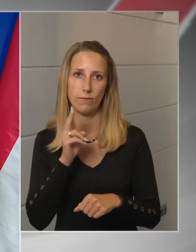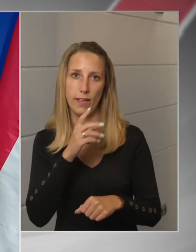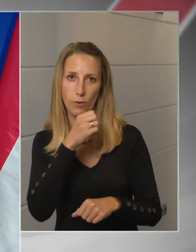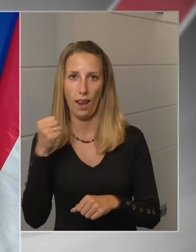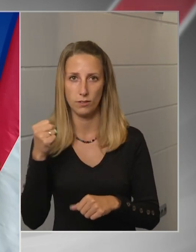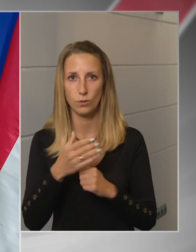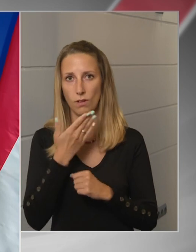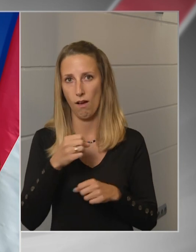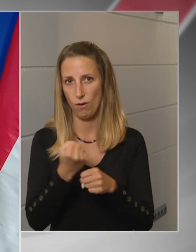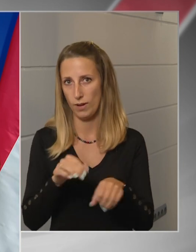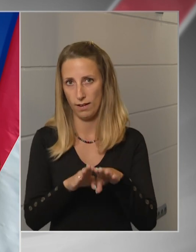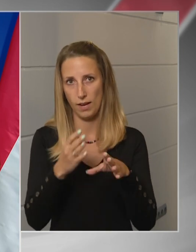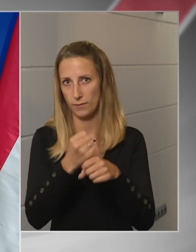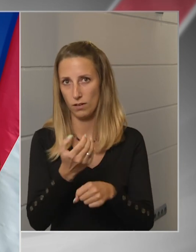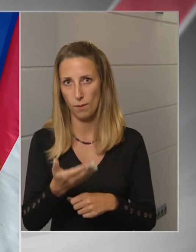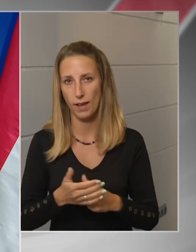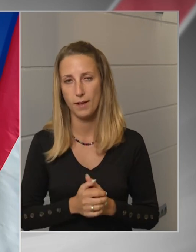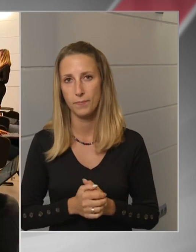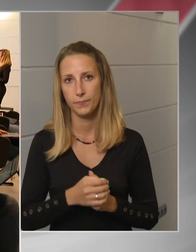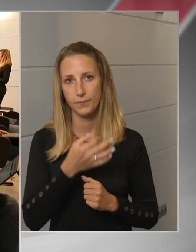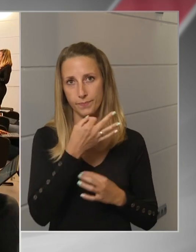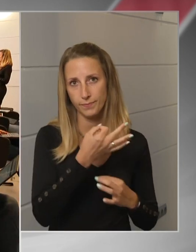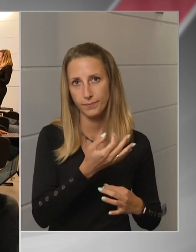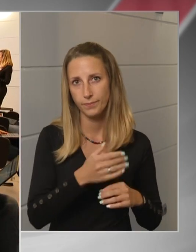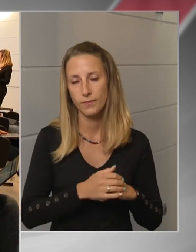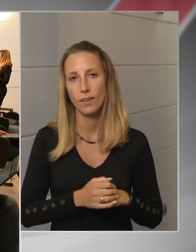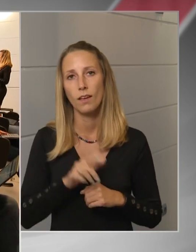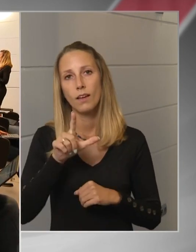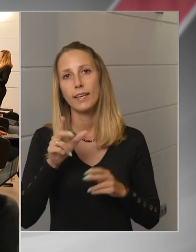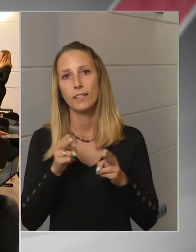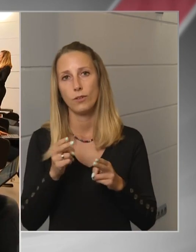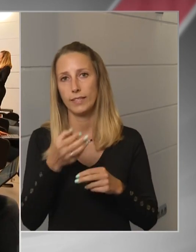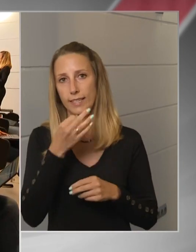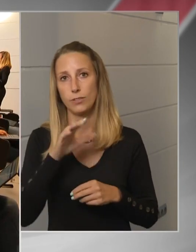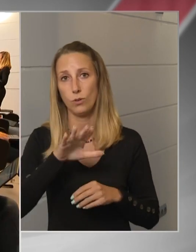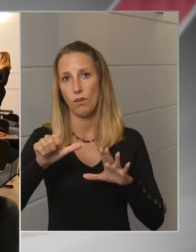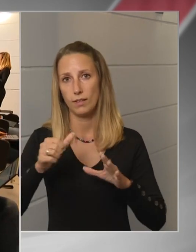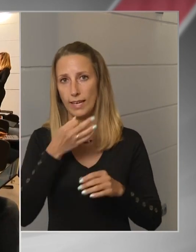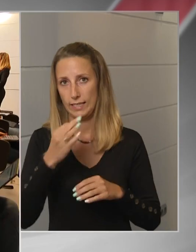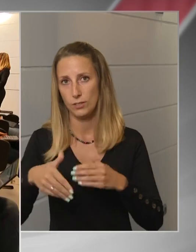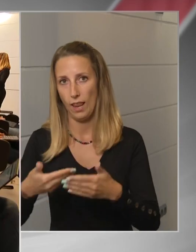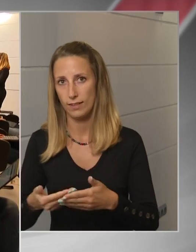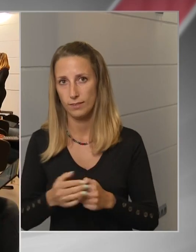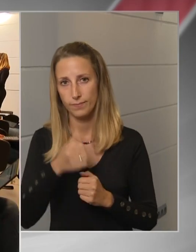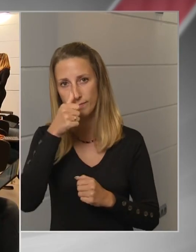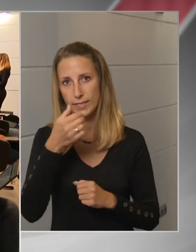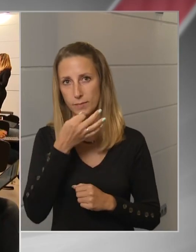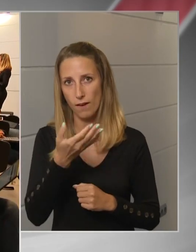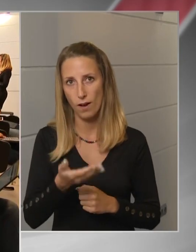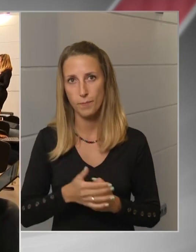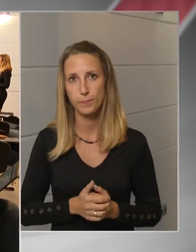el a szót, hogyha a kolléga nem tartja be. A két rövid kérdés az öt vagy hat kérdés lett. Népszava.